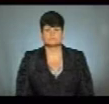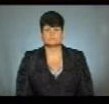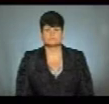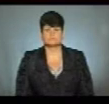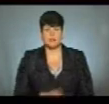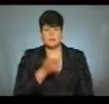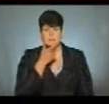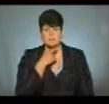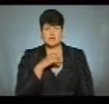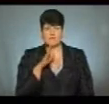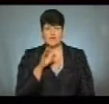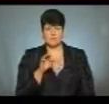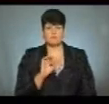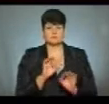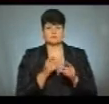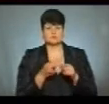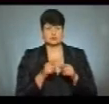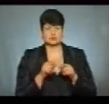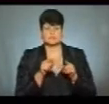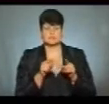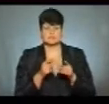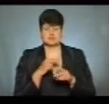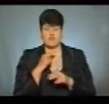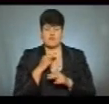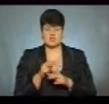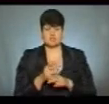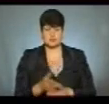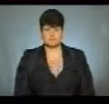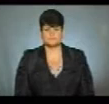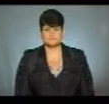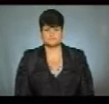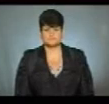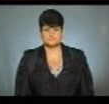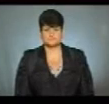Пане Володимире, прокоментуйте, будь ласка, ці зауваження. Я почну,